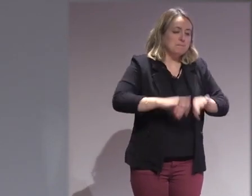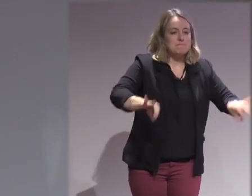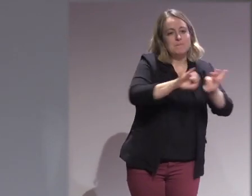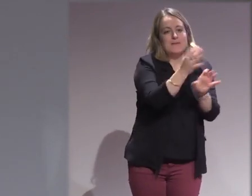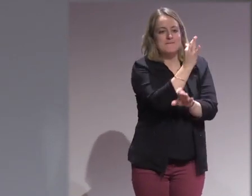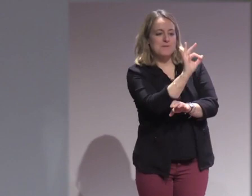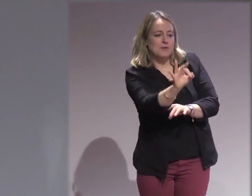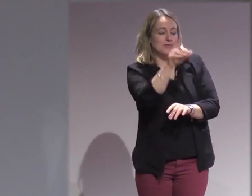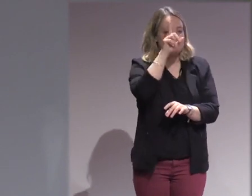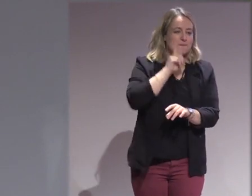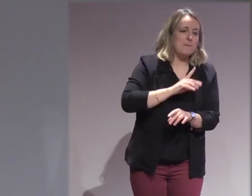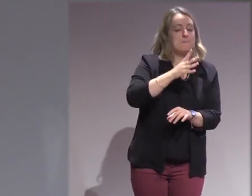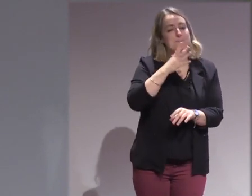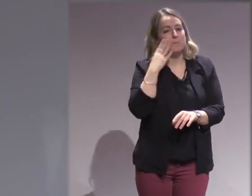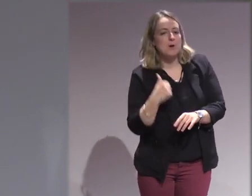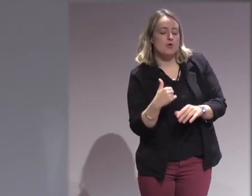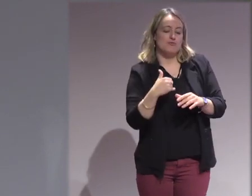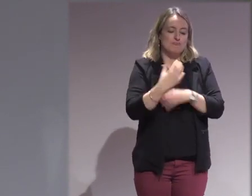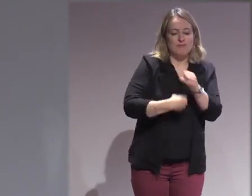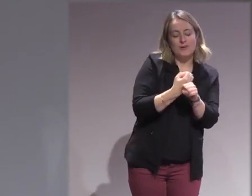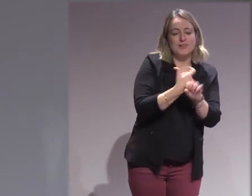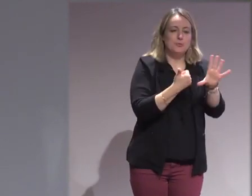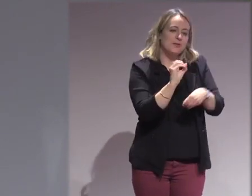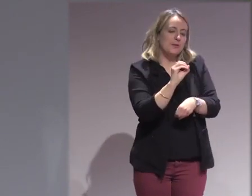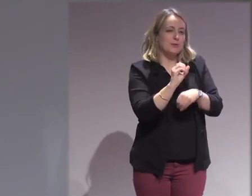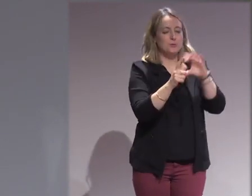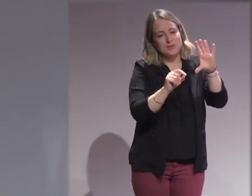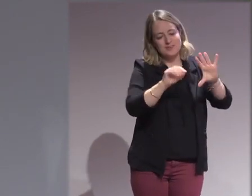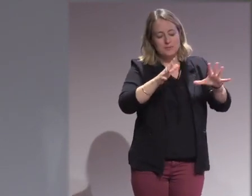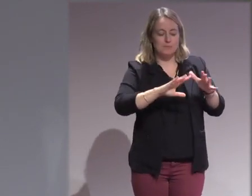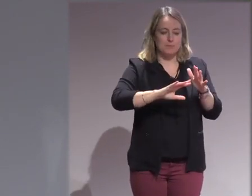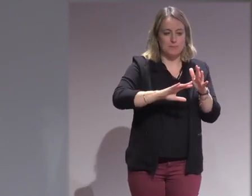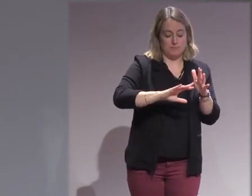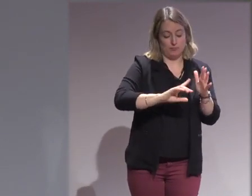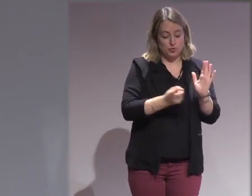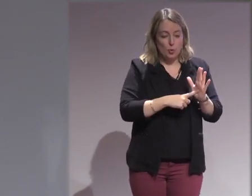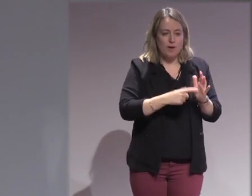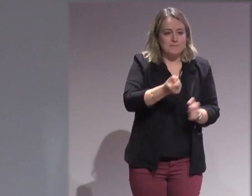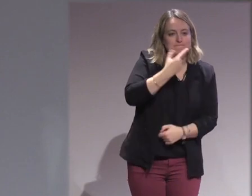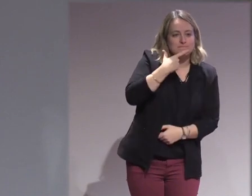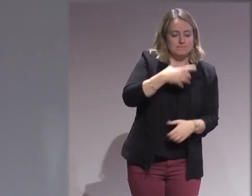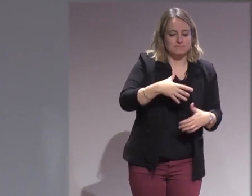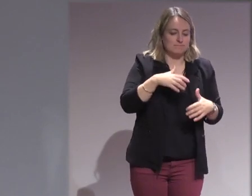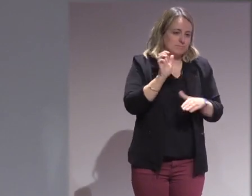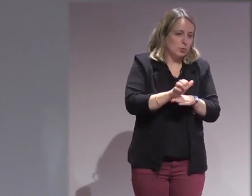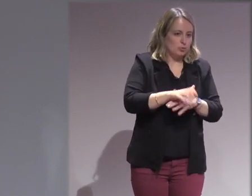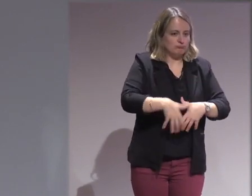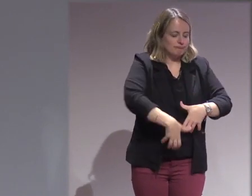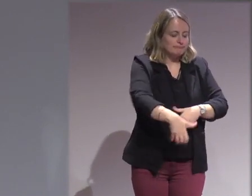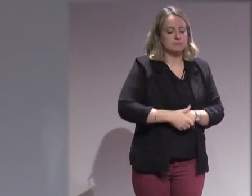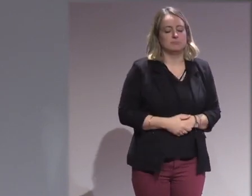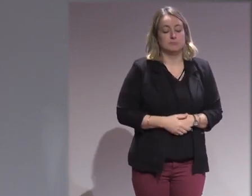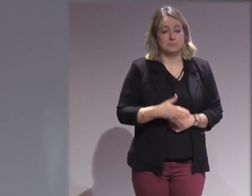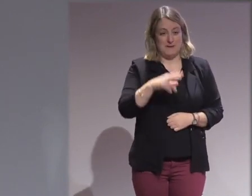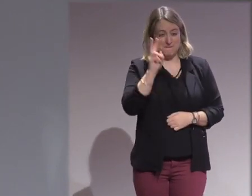majoritairement blanches, et des luttes des années 60-70 pour avoir accès à la contraception et à l'avortement. Et si on regarde l'histoire de la contraception et de